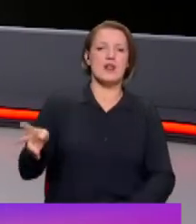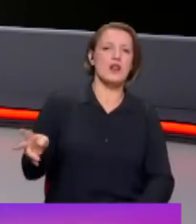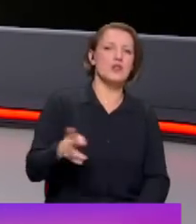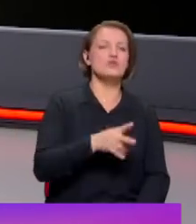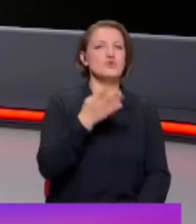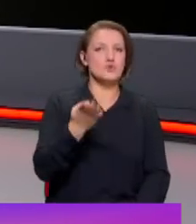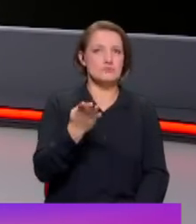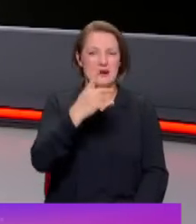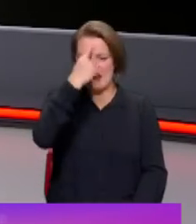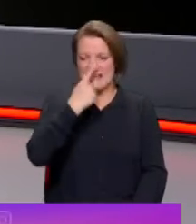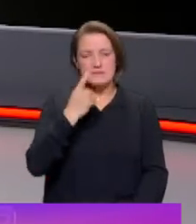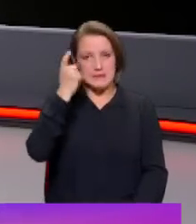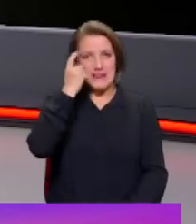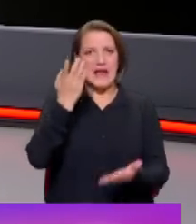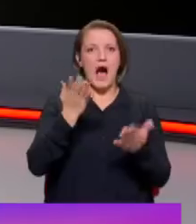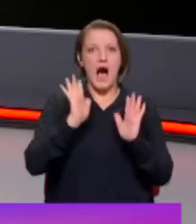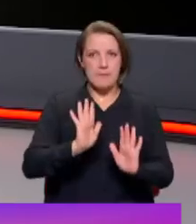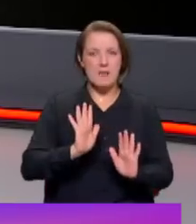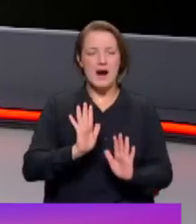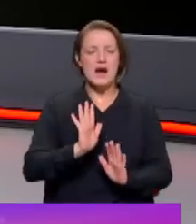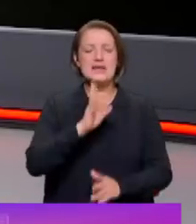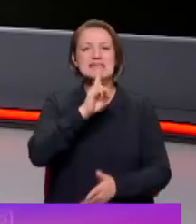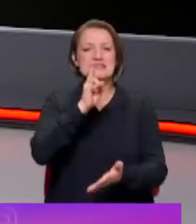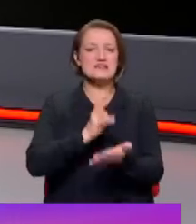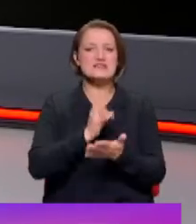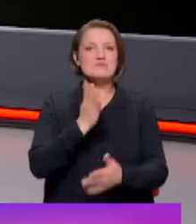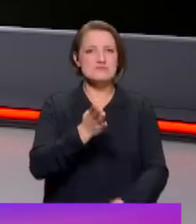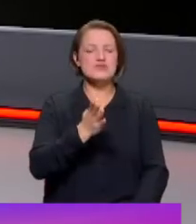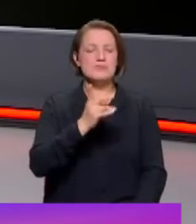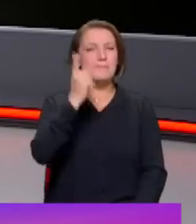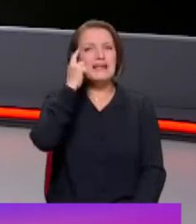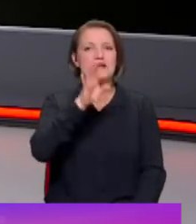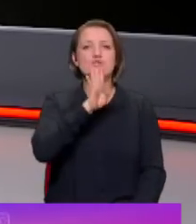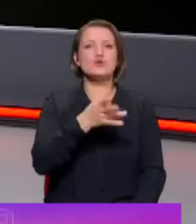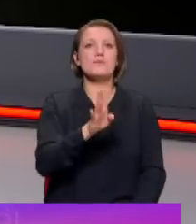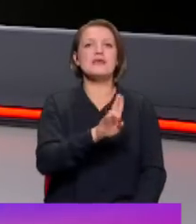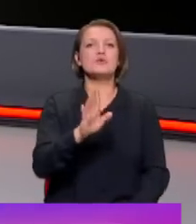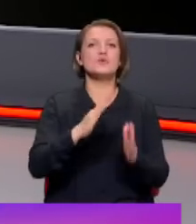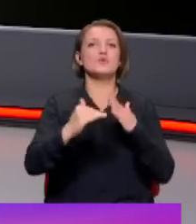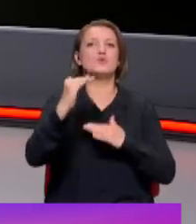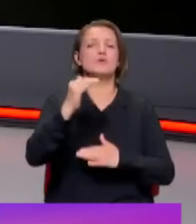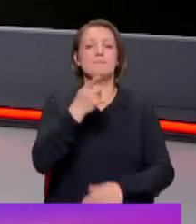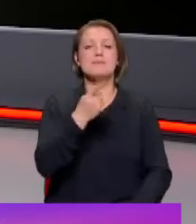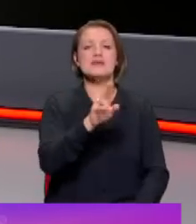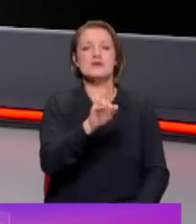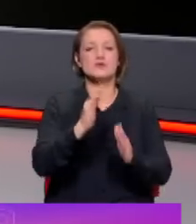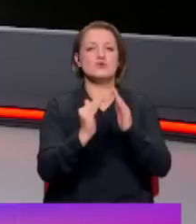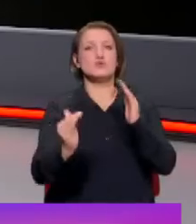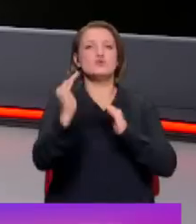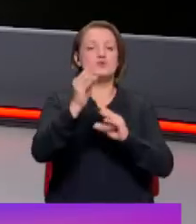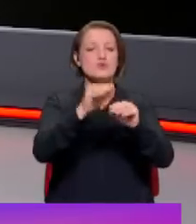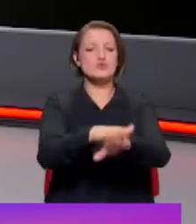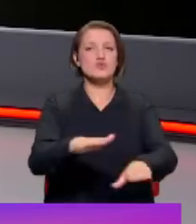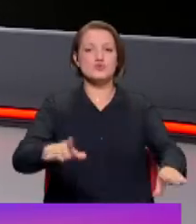bilgi resmi bilgi ama teyide muhtaç bilgi 4700 geçtiği yönünde ve aynı zamanda 1700 üzerinde de